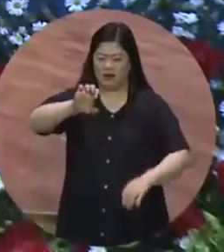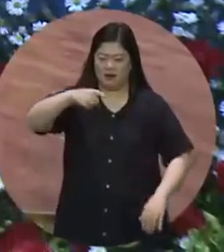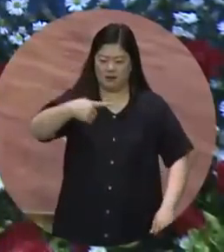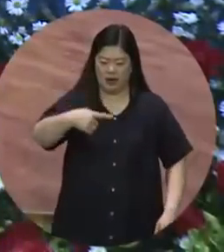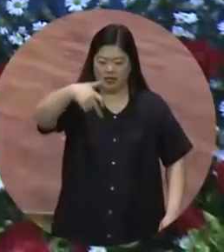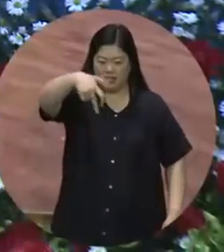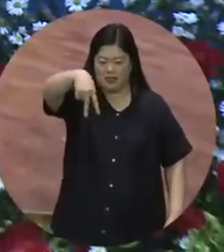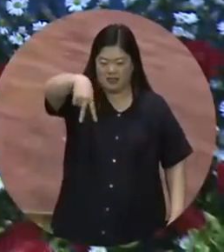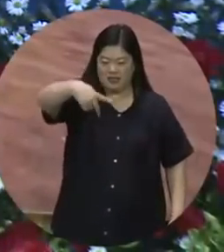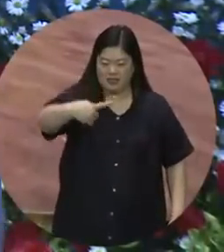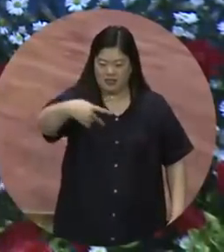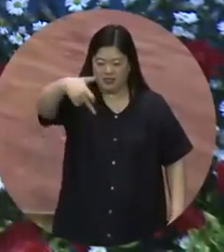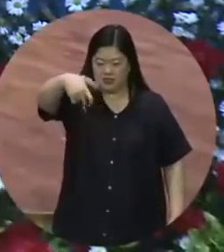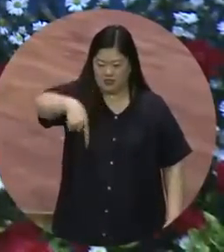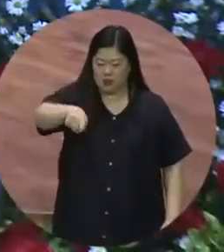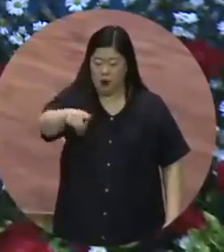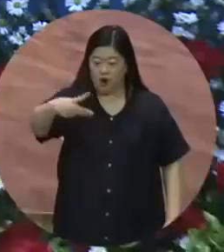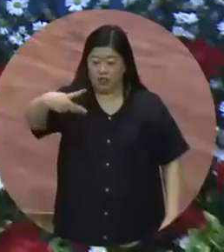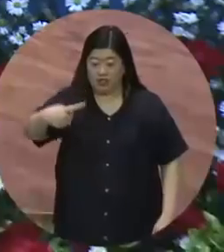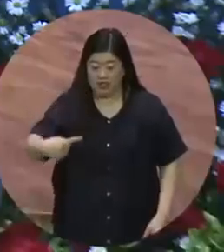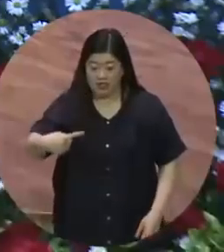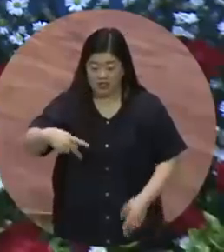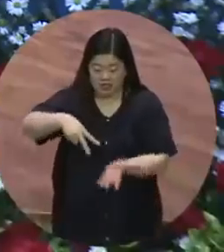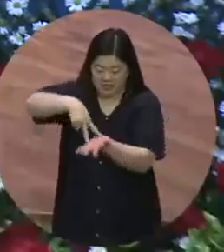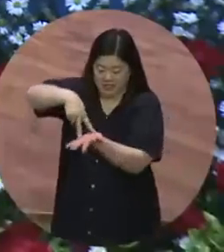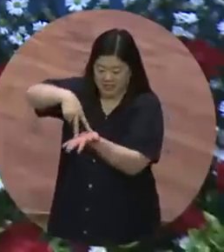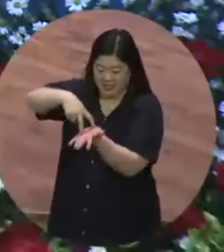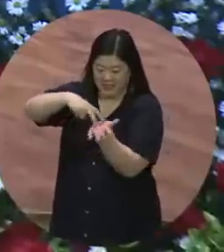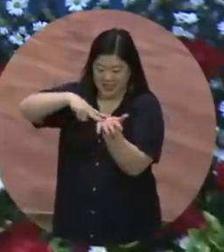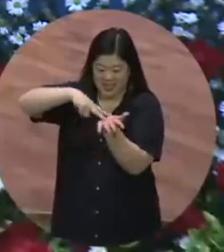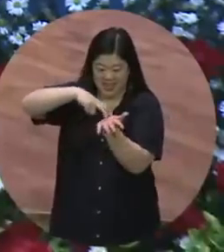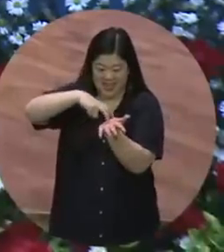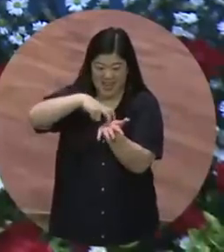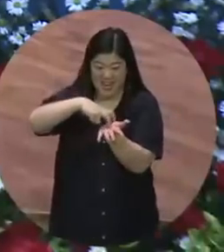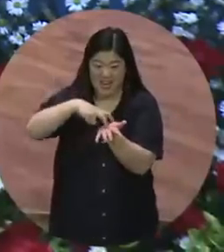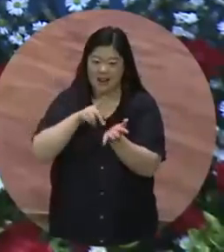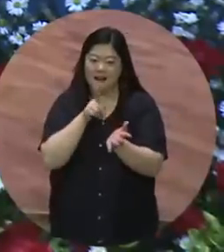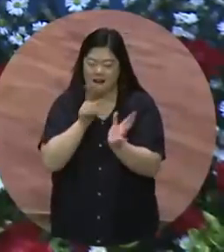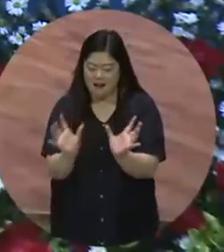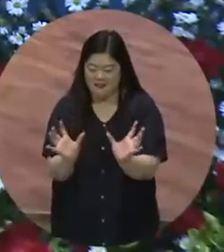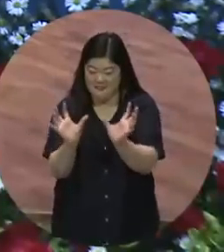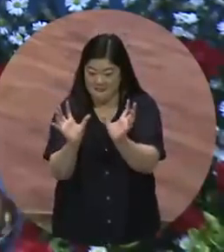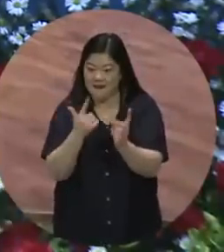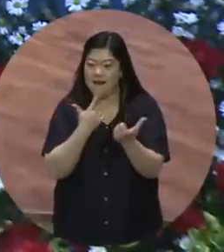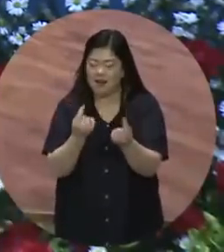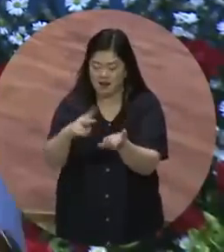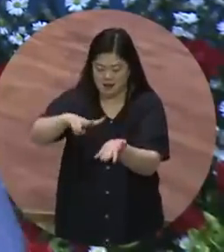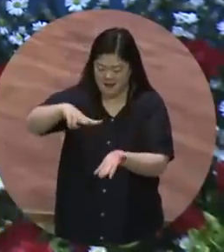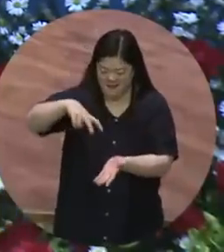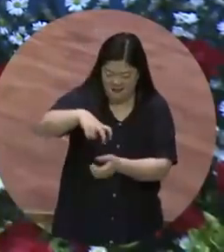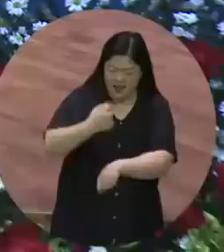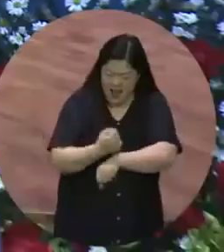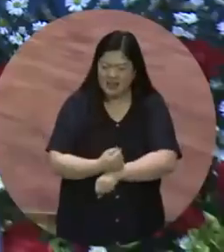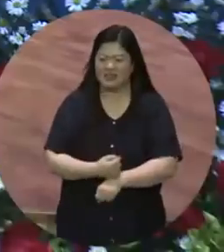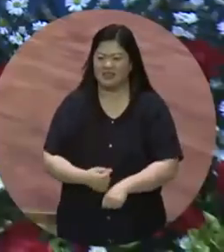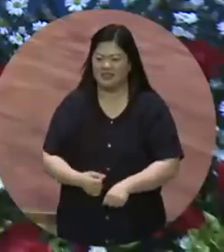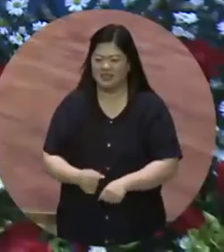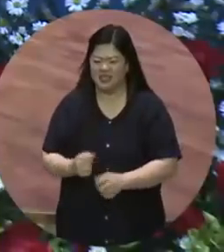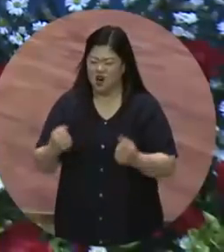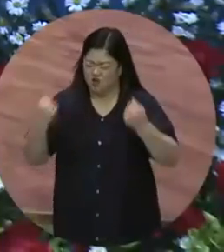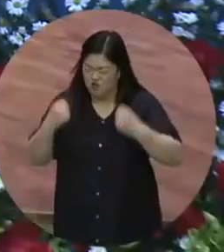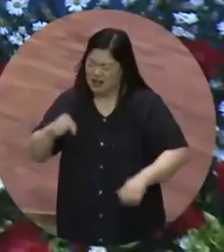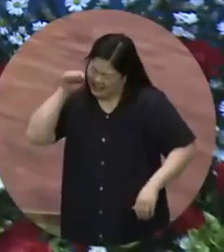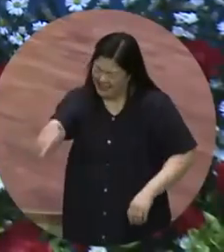막. 여자도, 여자 자기 몸 가지고 운동해라. 운동을 해서 건강해져야 아이도 팍팍 생긴다.